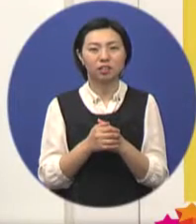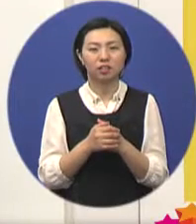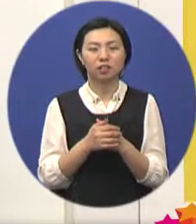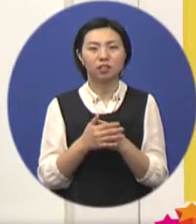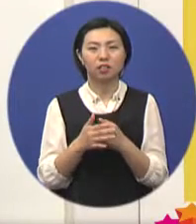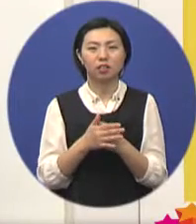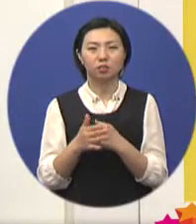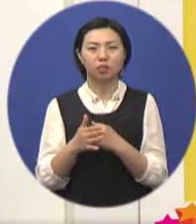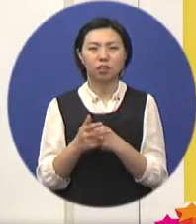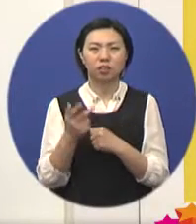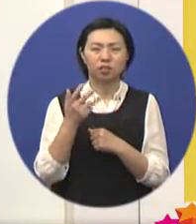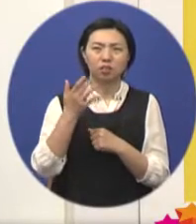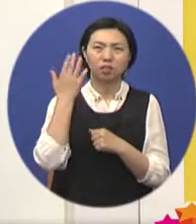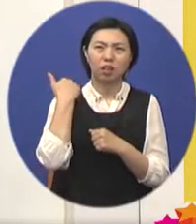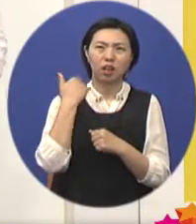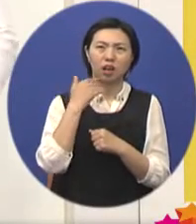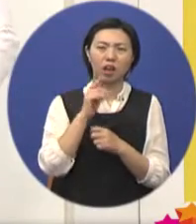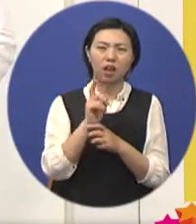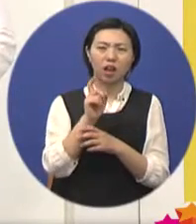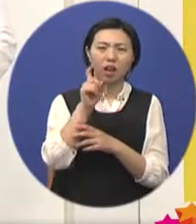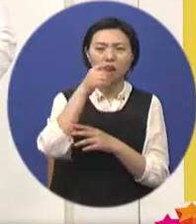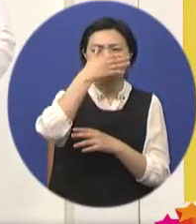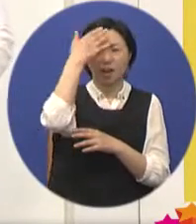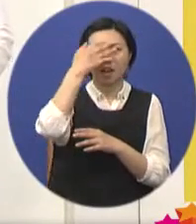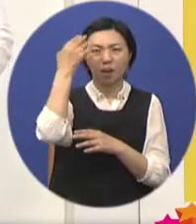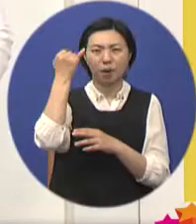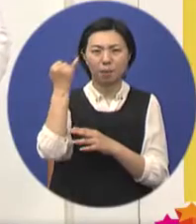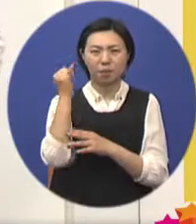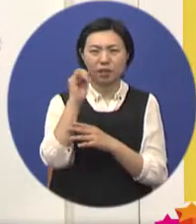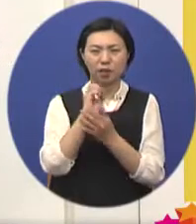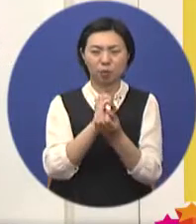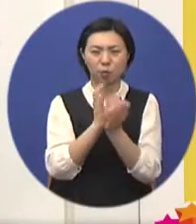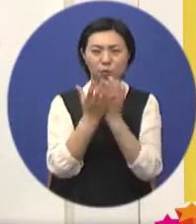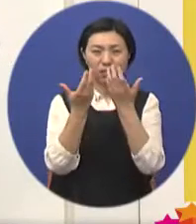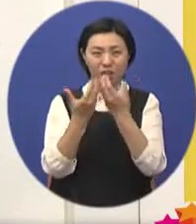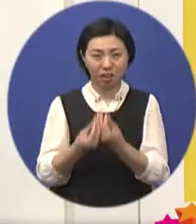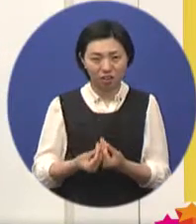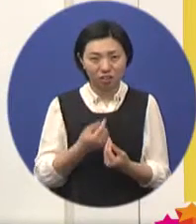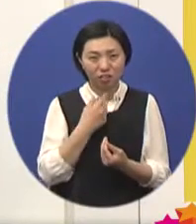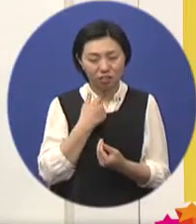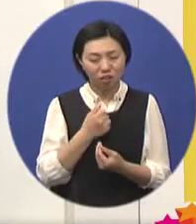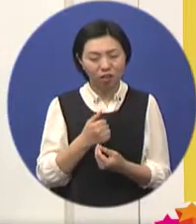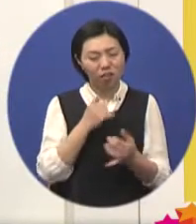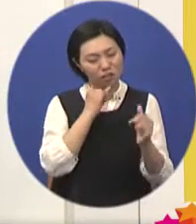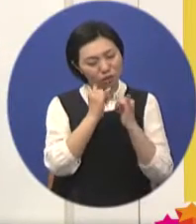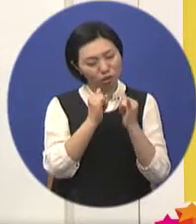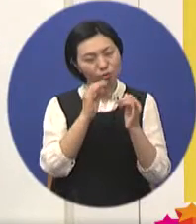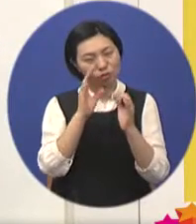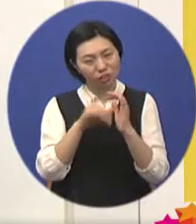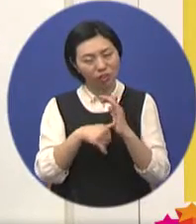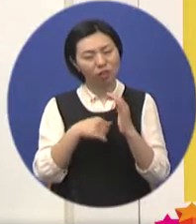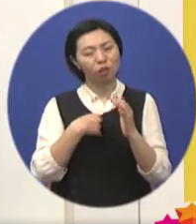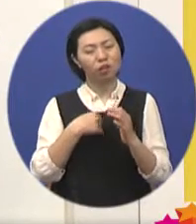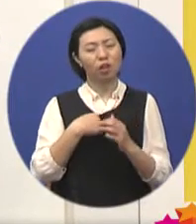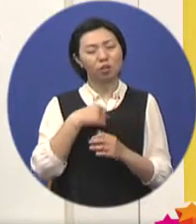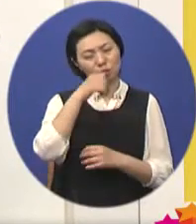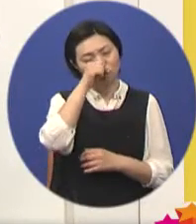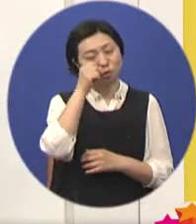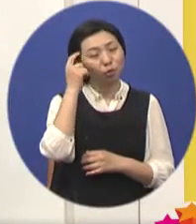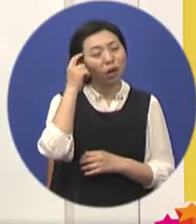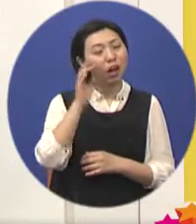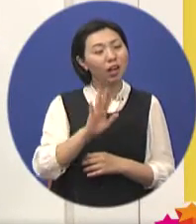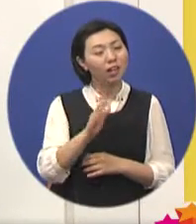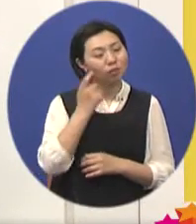그래요. 그때 무슨 할미꽃 사연 부르신 것 같아. 그래서 네. 인터뷰 하다가 네. 왜 제게 저 좋다고. 예,